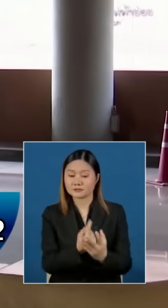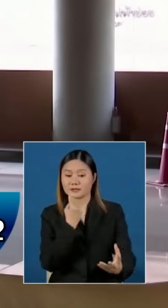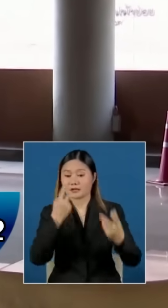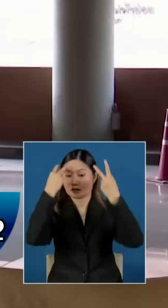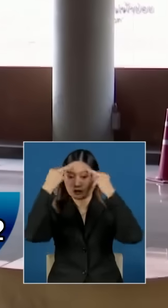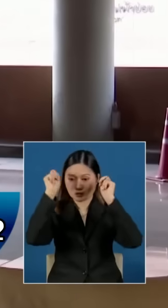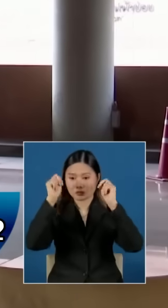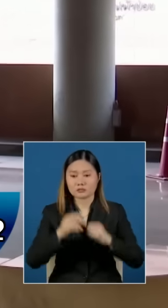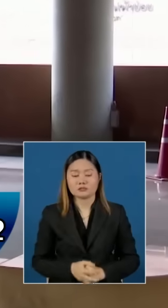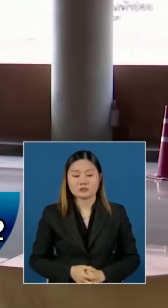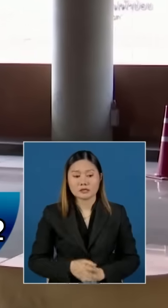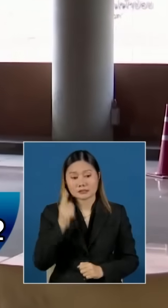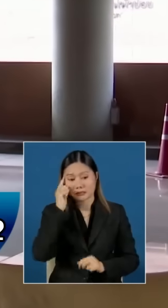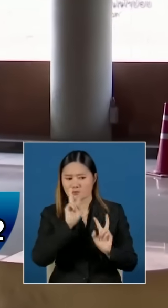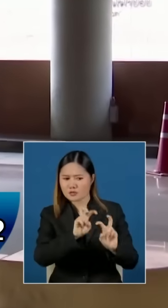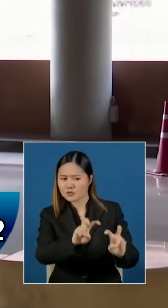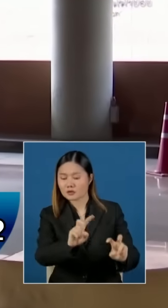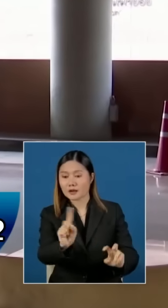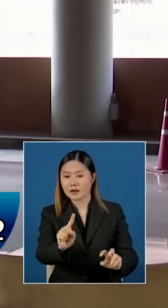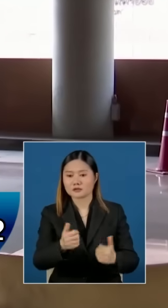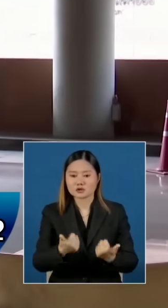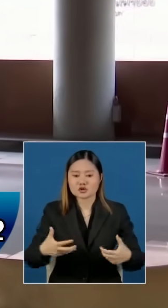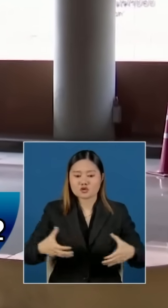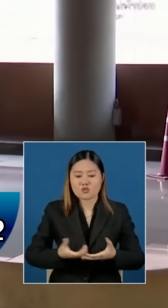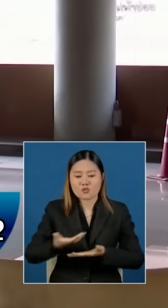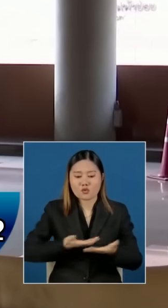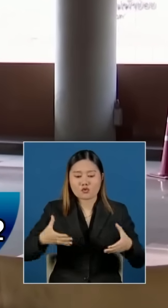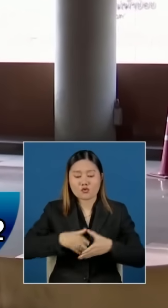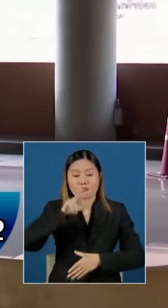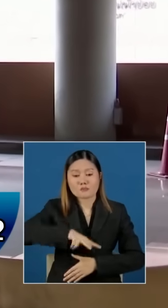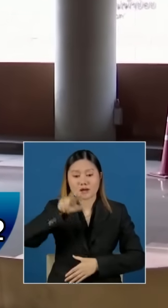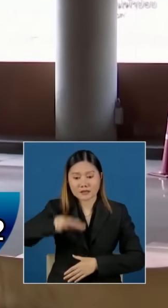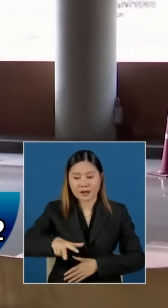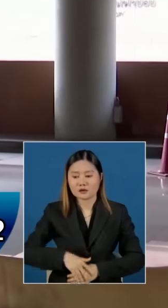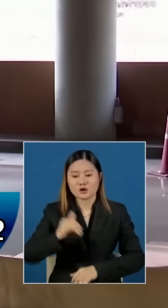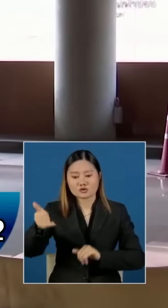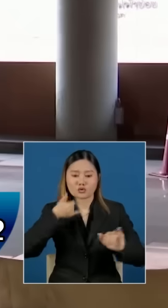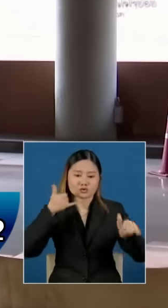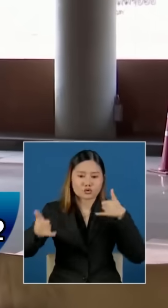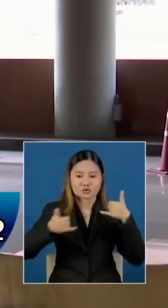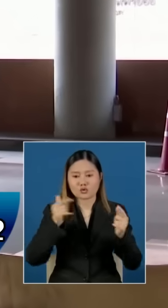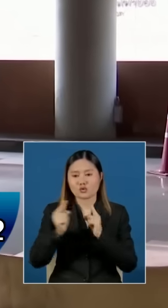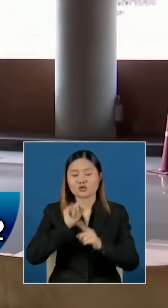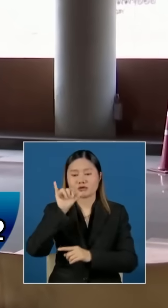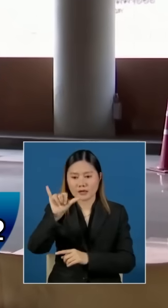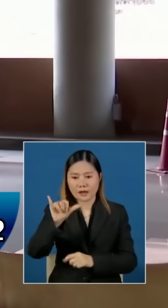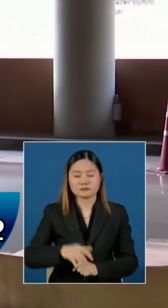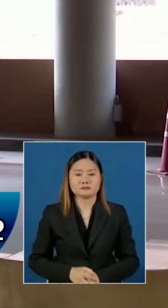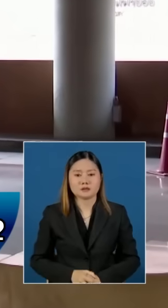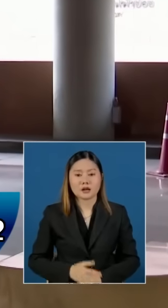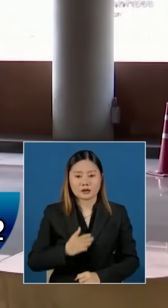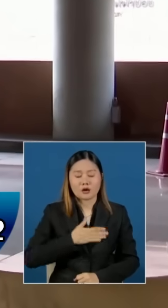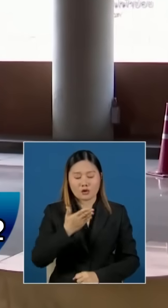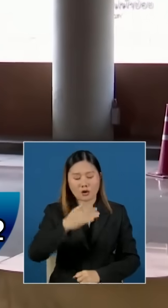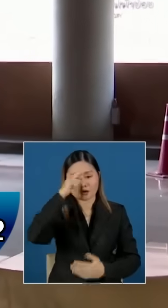กเนี่ยจะถูกพิจารณาอย่างไรตอนนี้ทีมเจรจาของพรรคเพื่อไทยยังไม่ได้ติดต่อมาพูดคุยแต่อย่างใดส่วนตัวเนี่ยขอเอาบ้